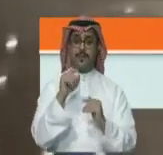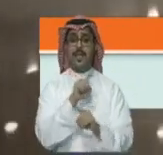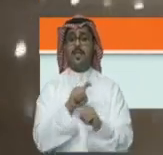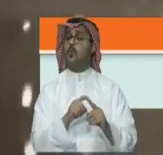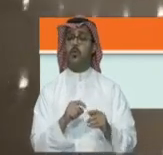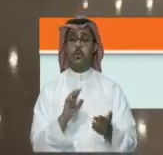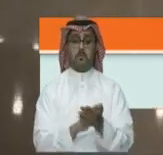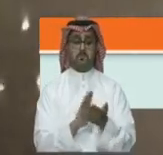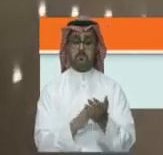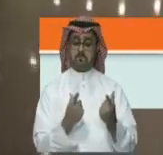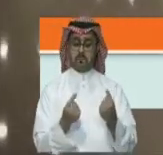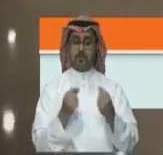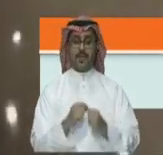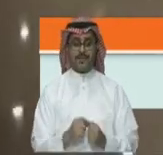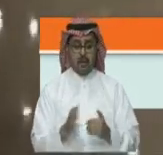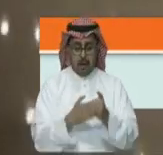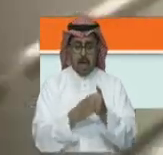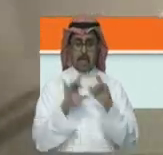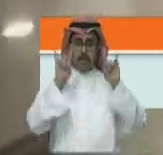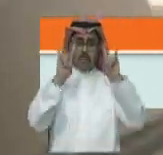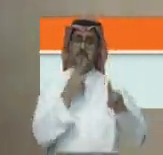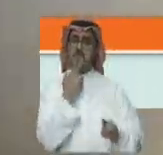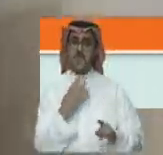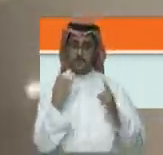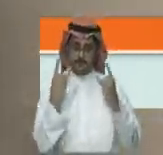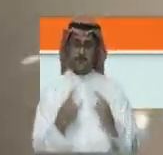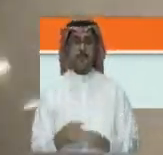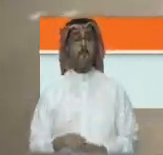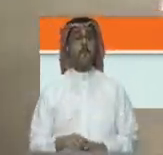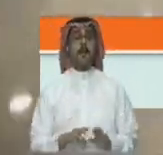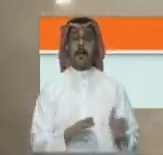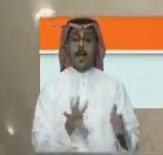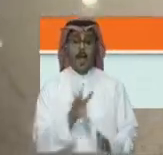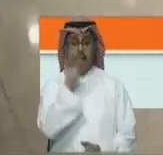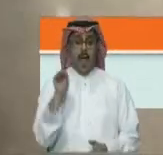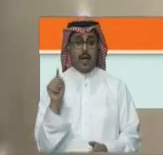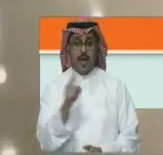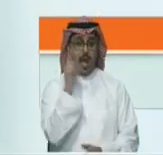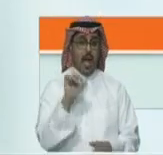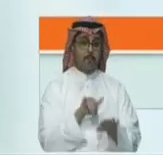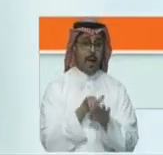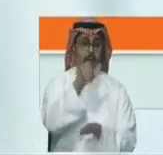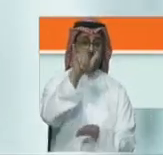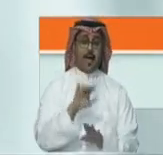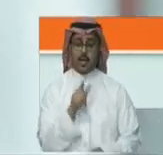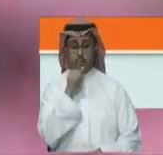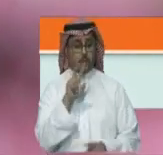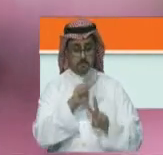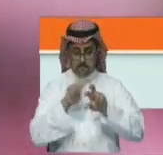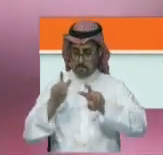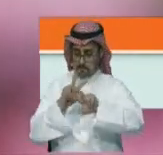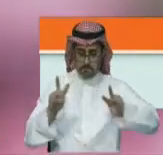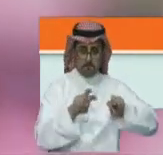أغسطس الماضي، حيث وصلت في شهر سبتمبر إلى 60%. يذكر أن الهيئة العامة للطيران المدني تقوم بجولات